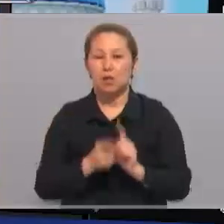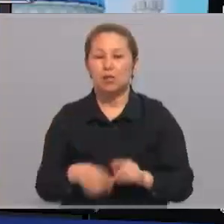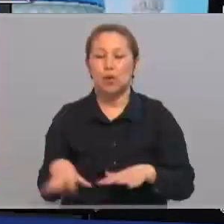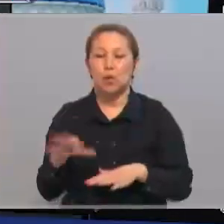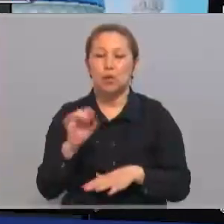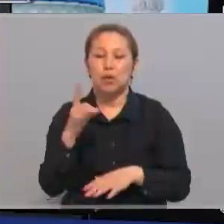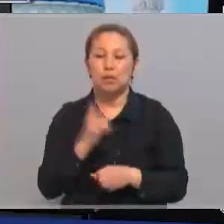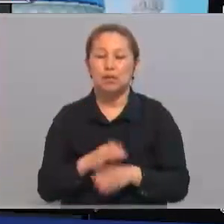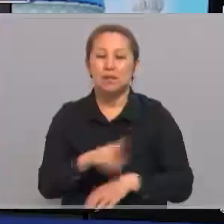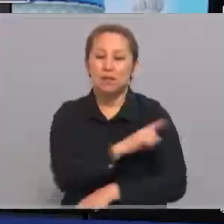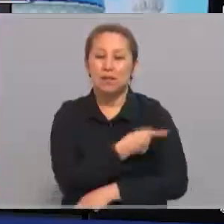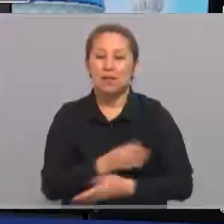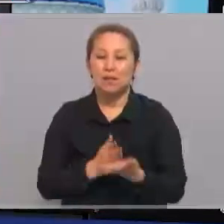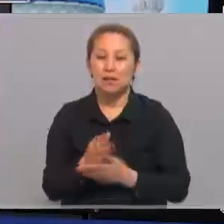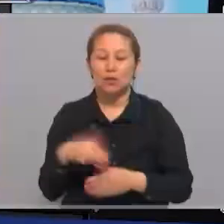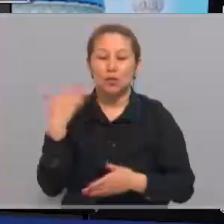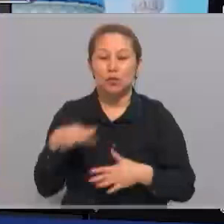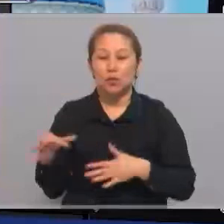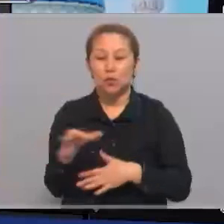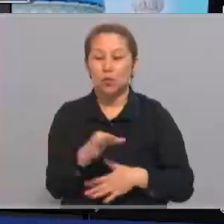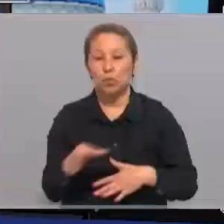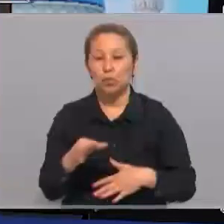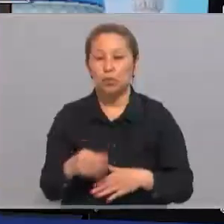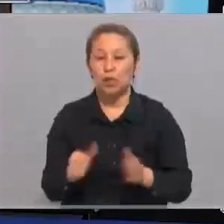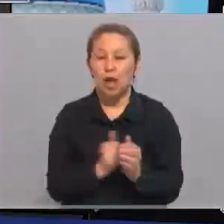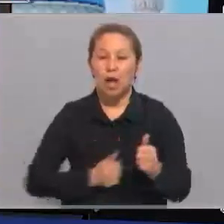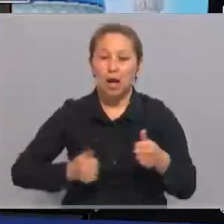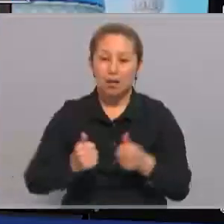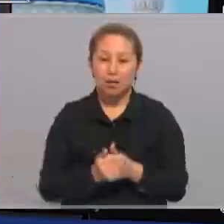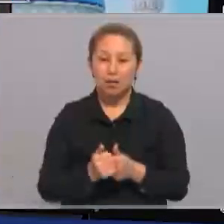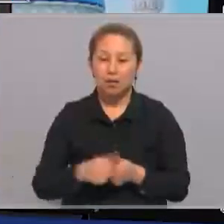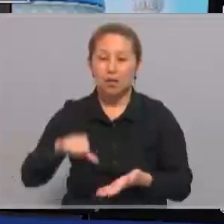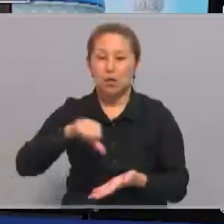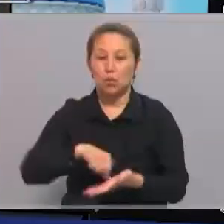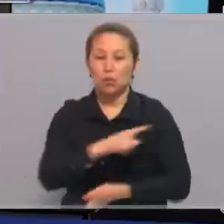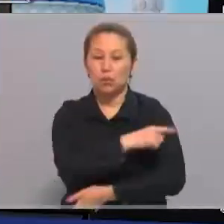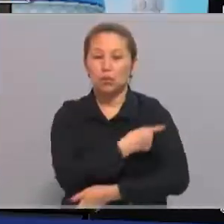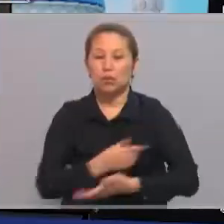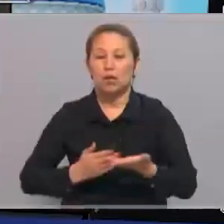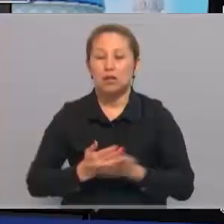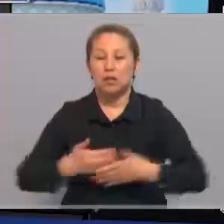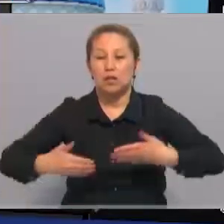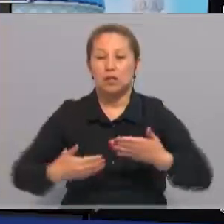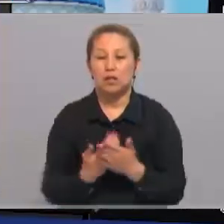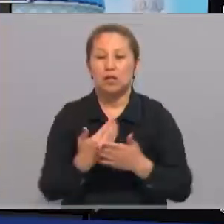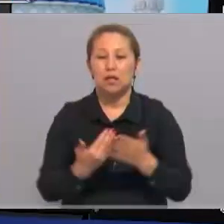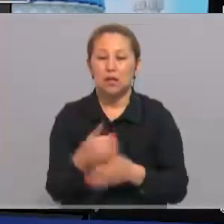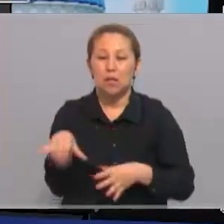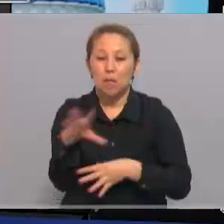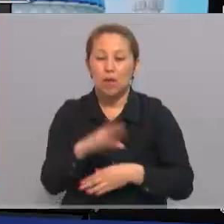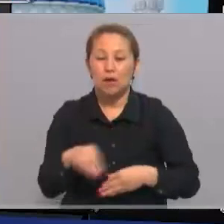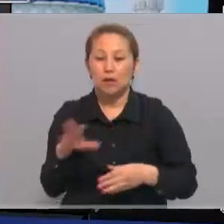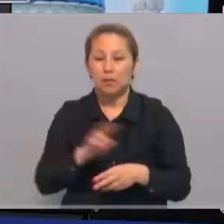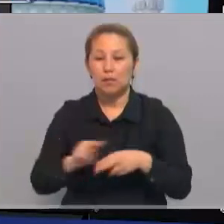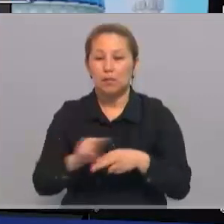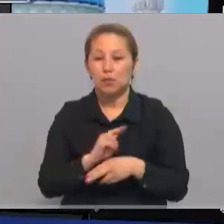Ордабасы ауданының дәрігерлері Түркістан облысы бойынша алдыңғы қатарда. Орталық аурухана жаңартылып, жаңа құрал-жабдықтар толығып,